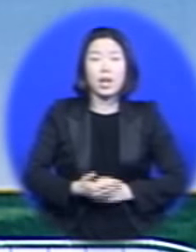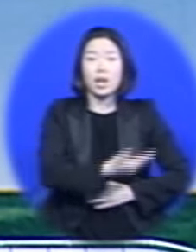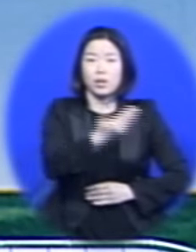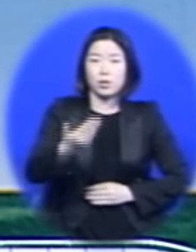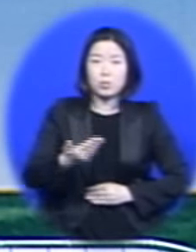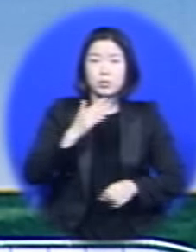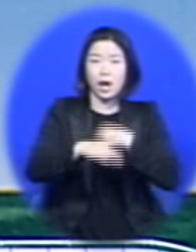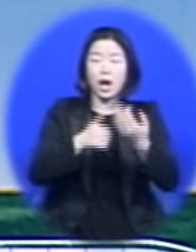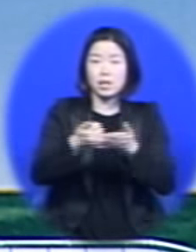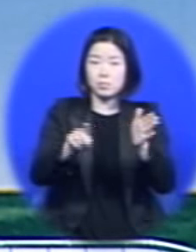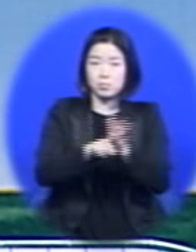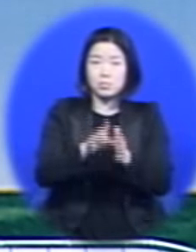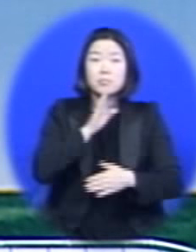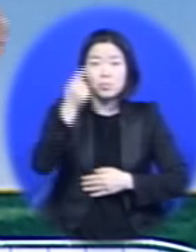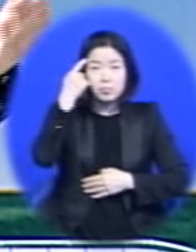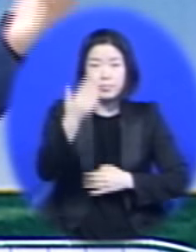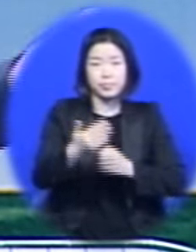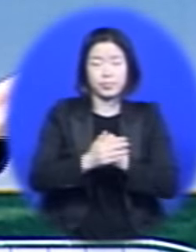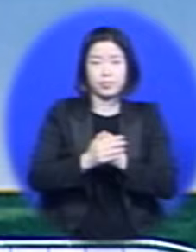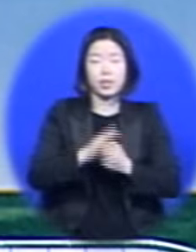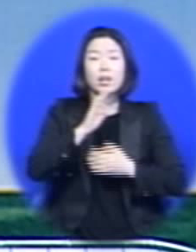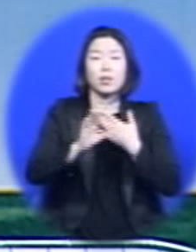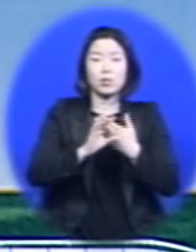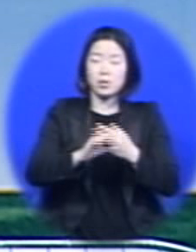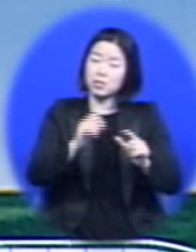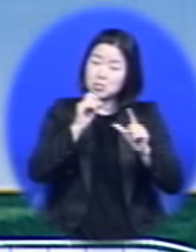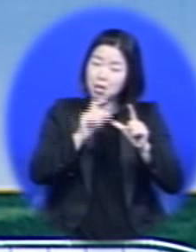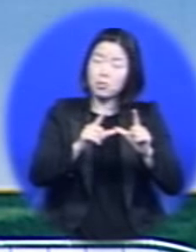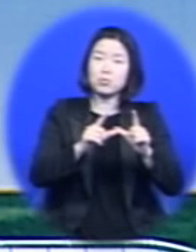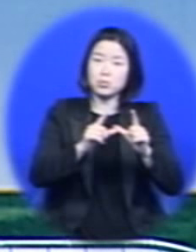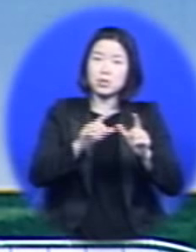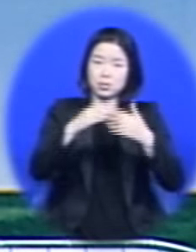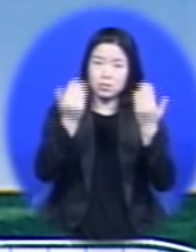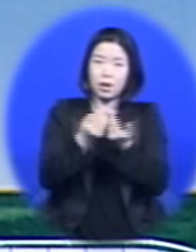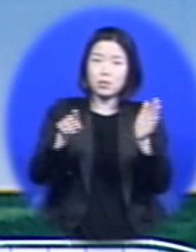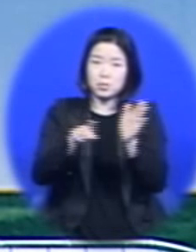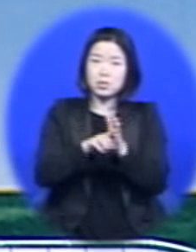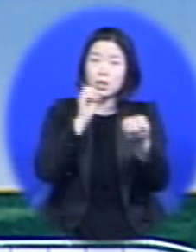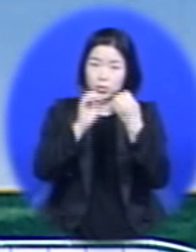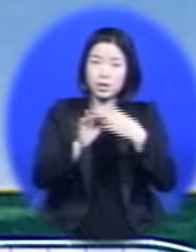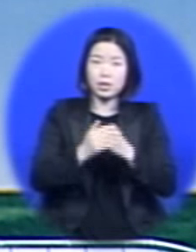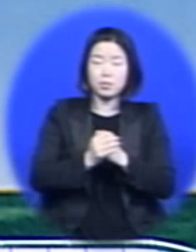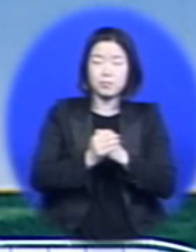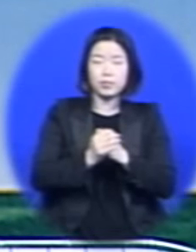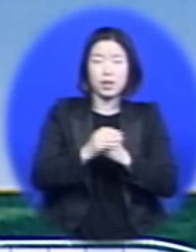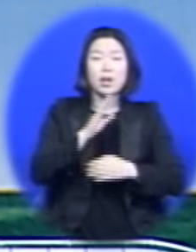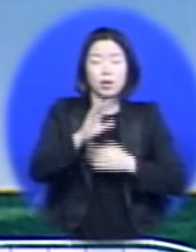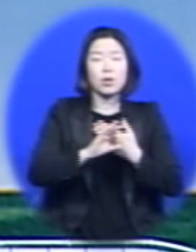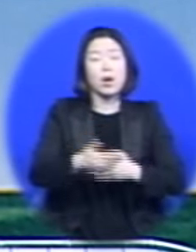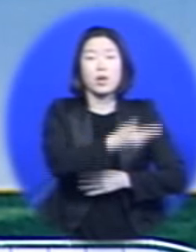여러분 하나님을 믿으십니까? 그러면 대부분이 다 믿으신다고 하실 겁니다. 그러면 여러분들은